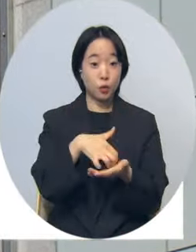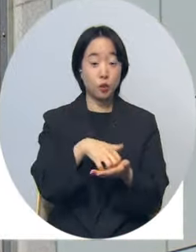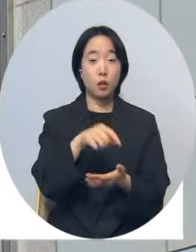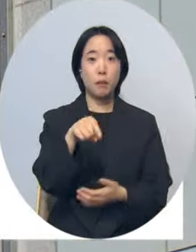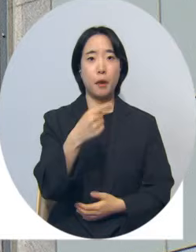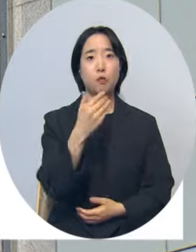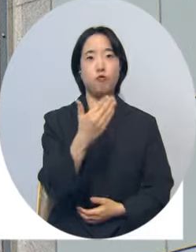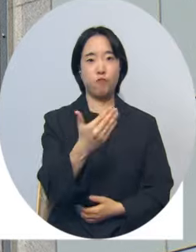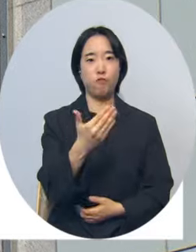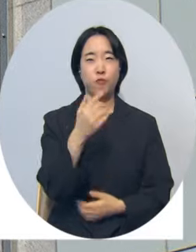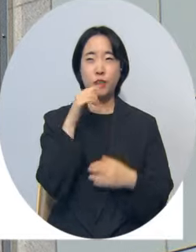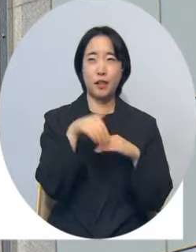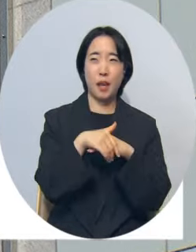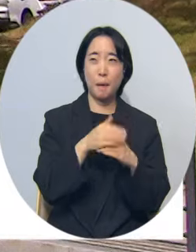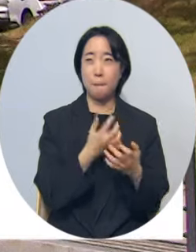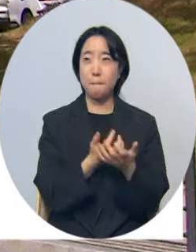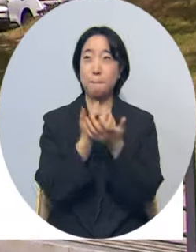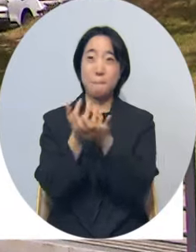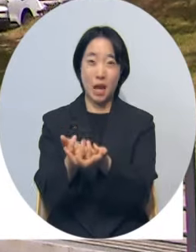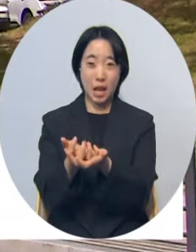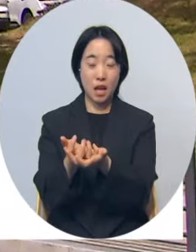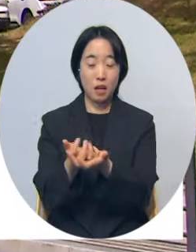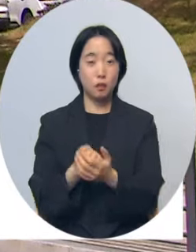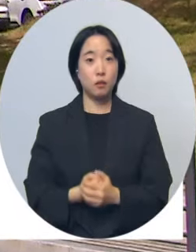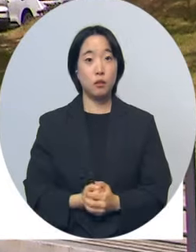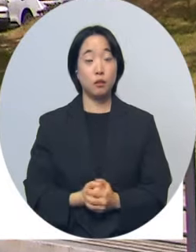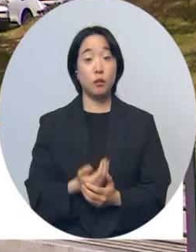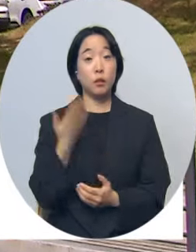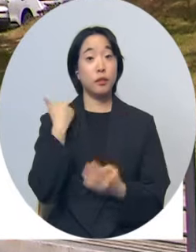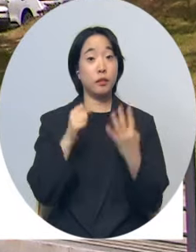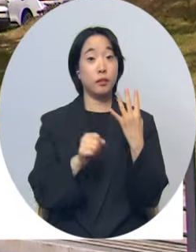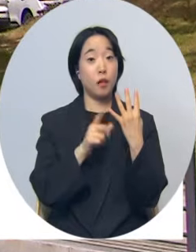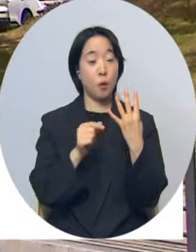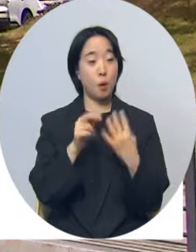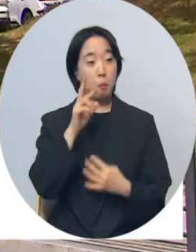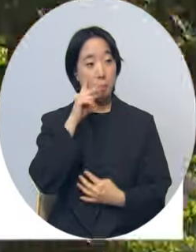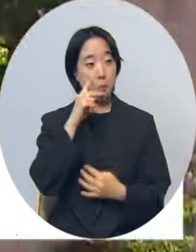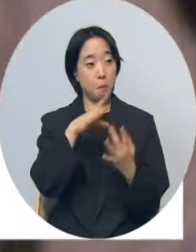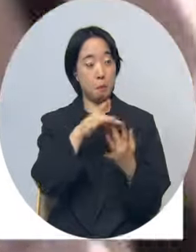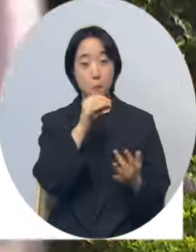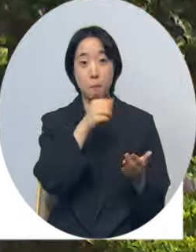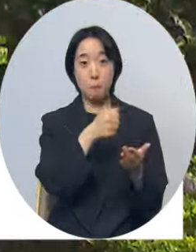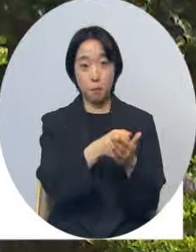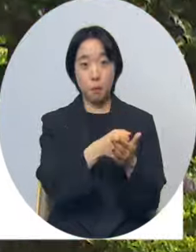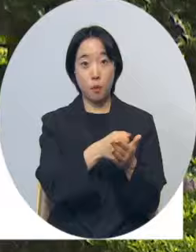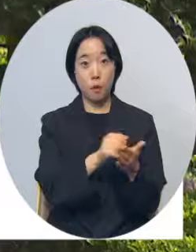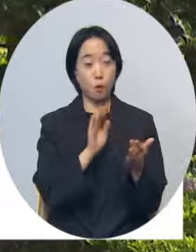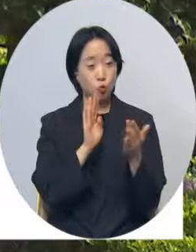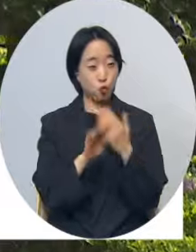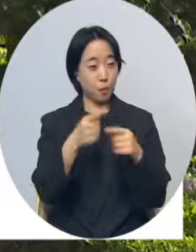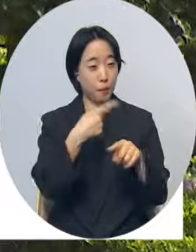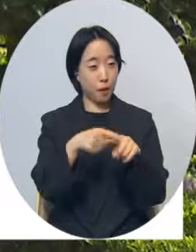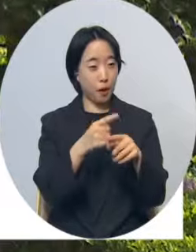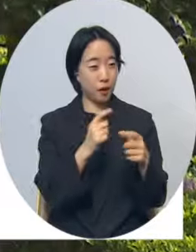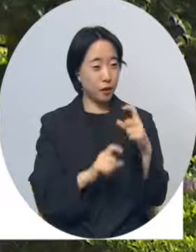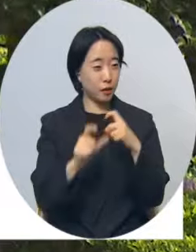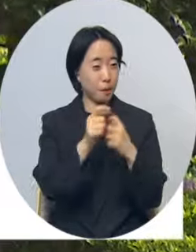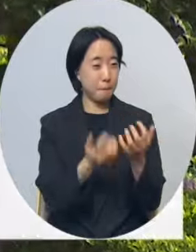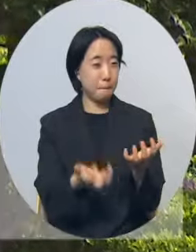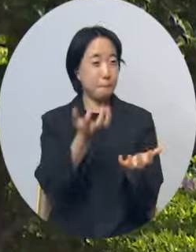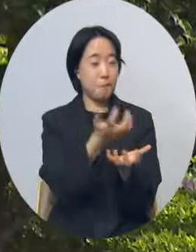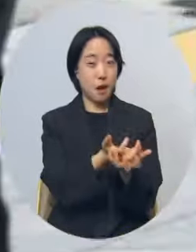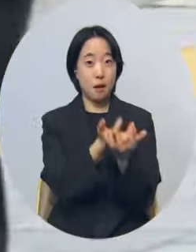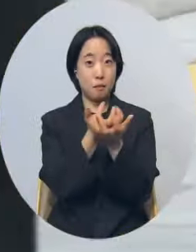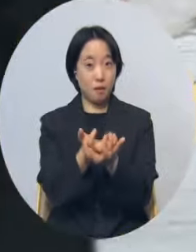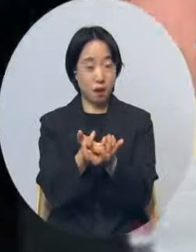혁신 계획서를 접수했으며, 지난 4월 예비 지정된 20개 교 가운데 계획 적절성 등 3개 영역을 평가해